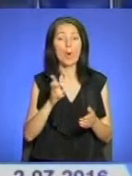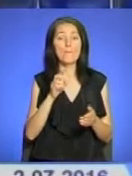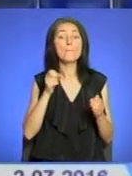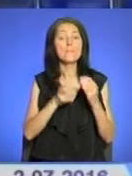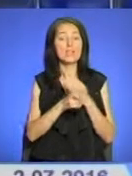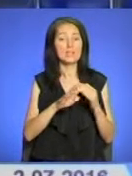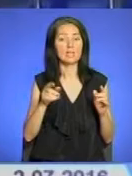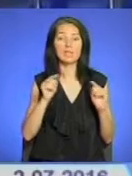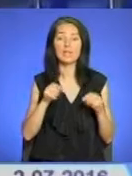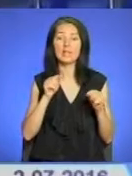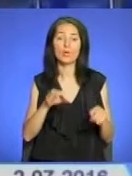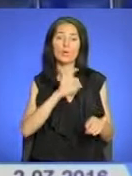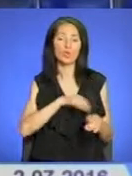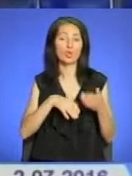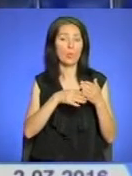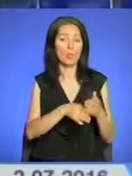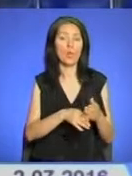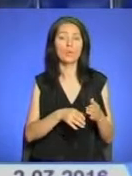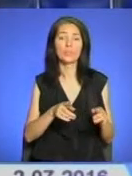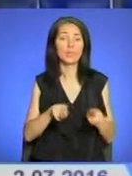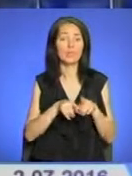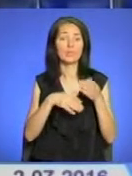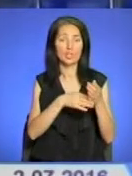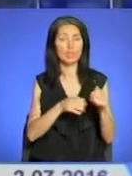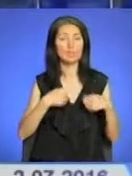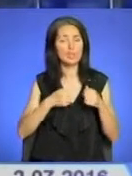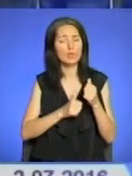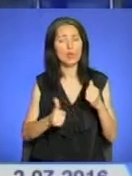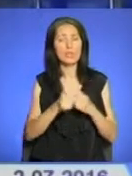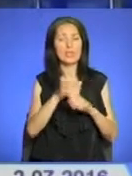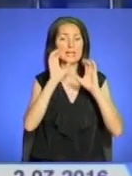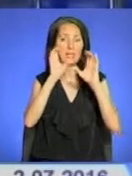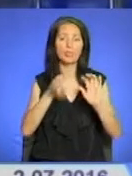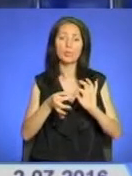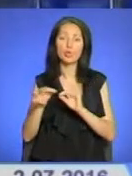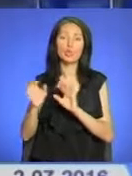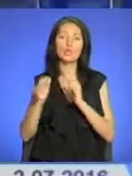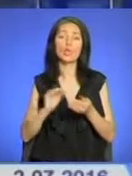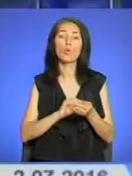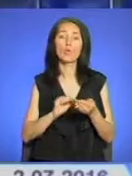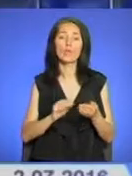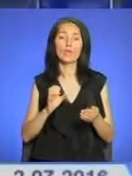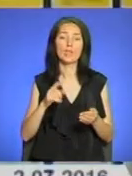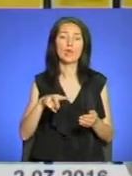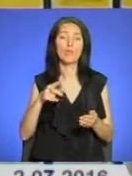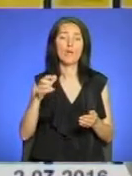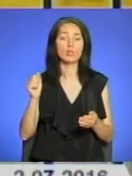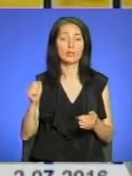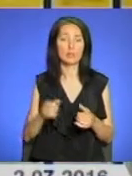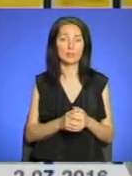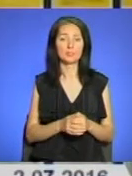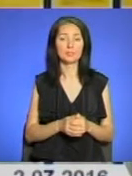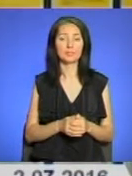використовують допомогу неналежним чином і намагаються обійти закон. Подробиці у сюжеті Любові Гадомської.